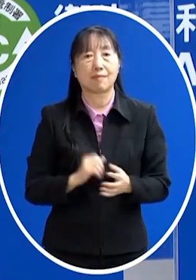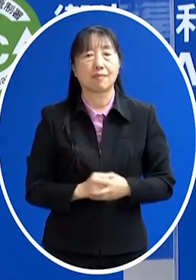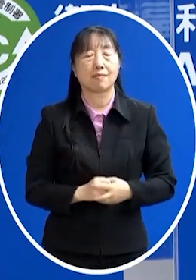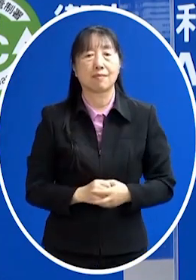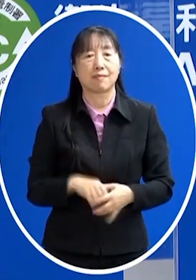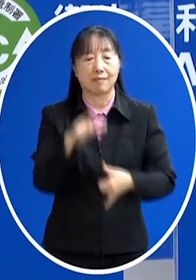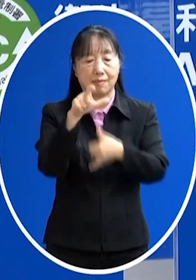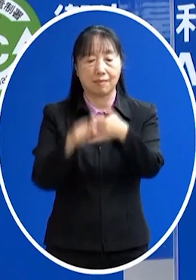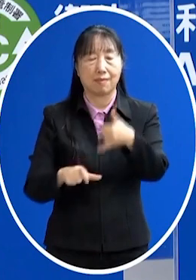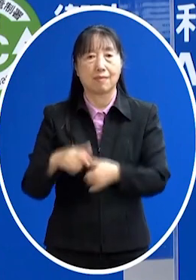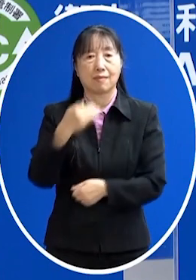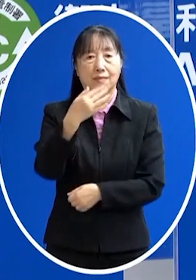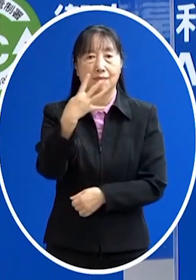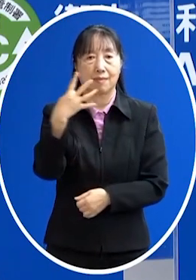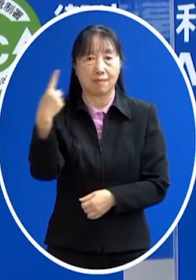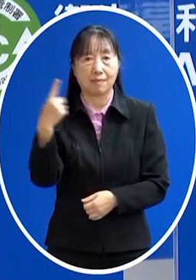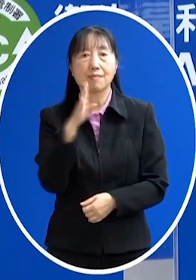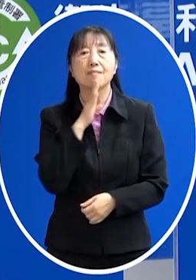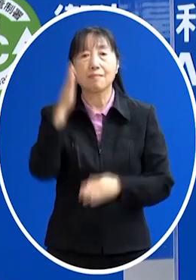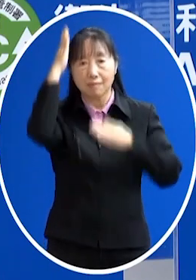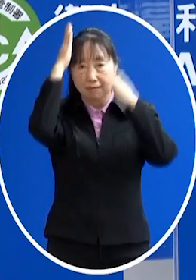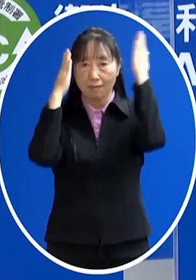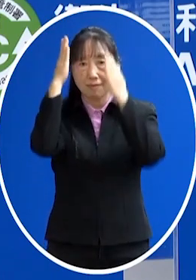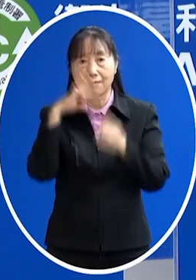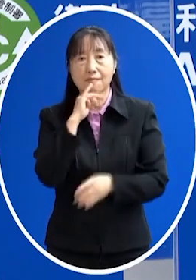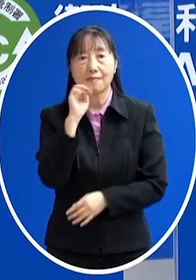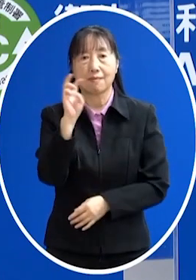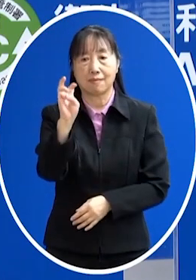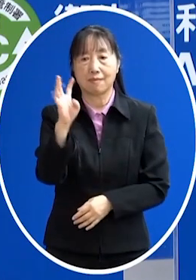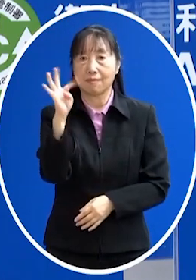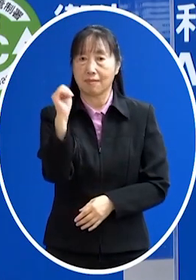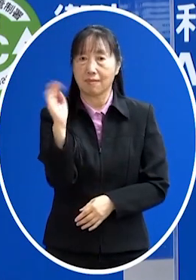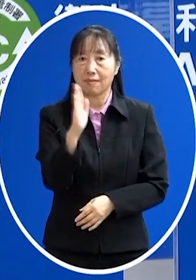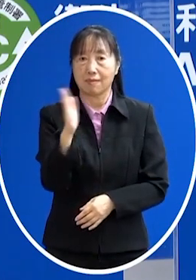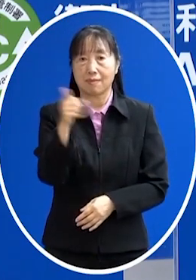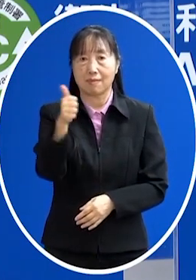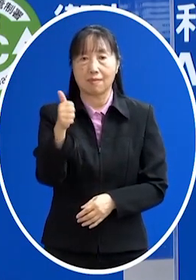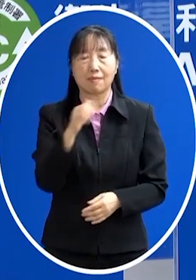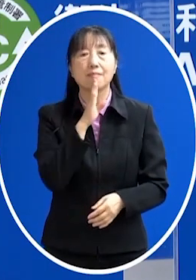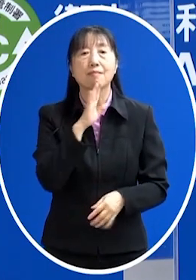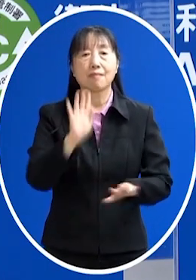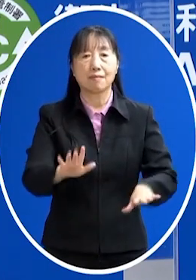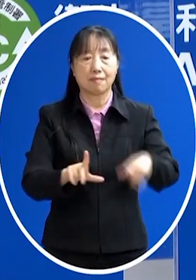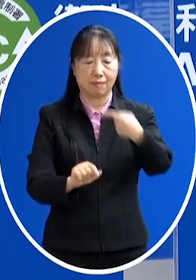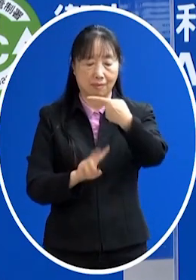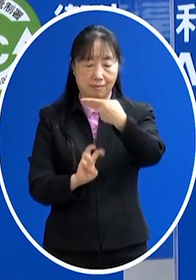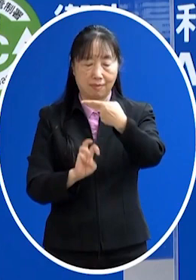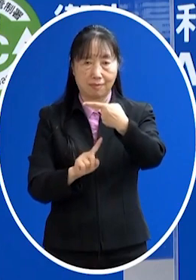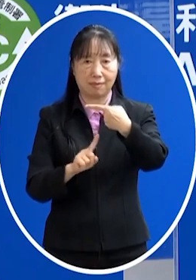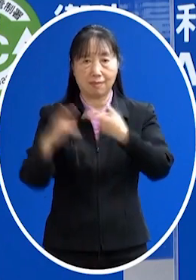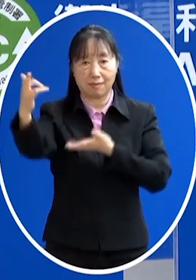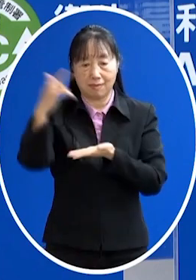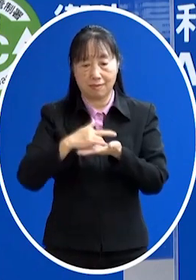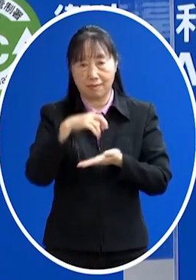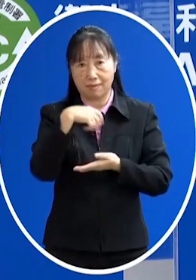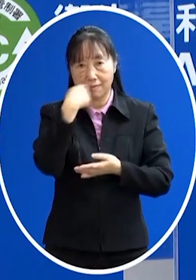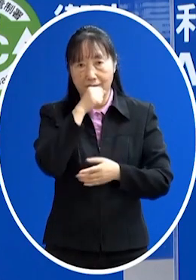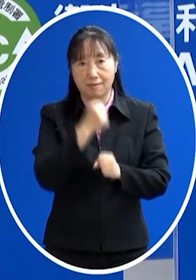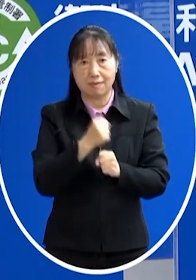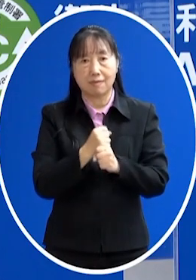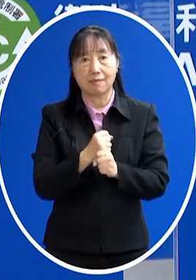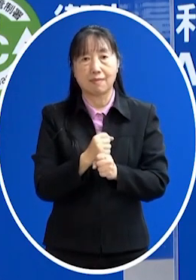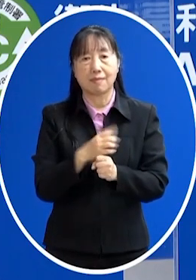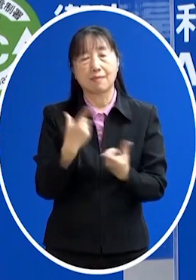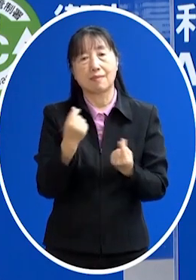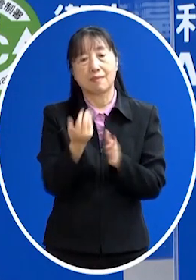案941为马来西亚籍的30多岁的男性，今年1月31日来台工作，哈，持有搭机